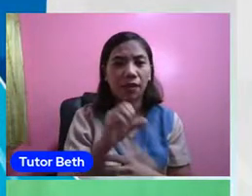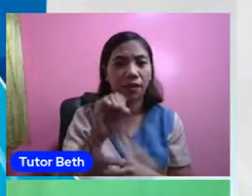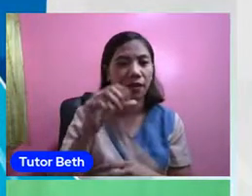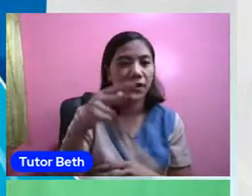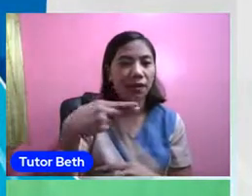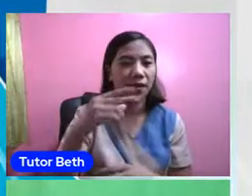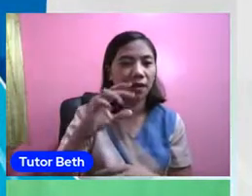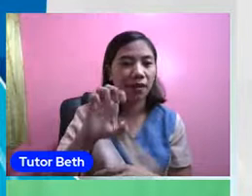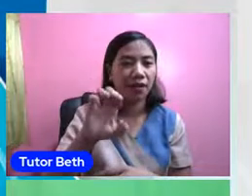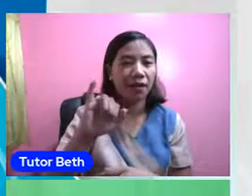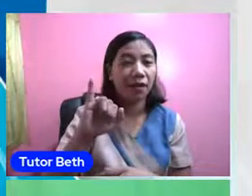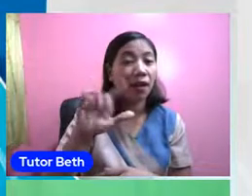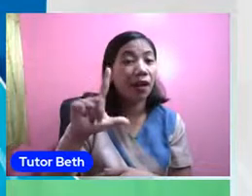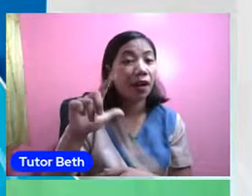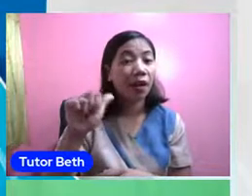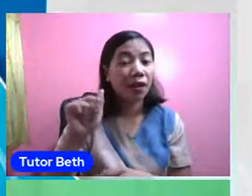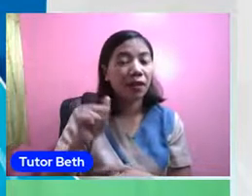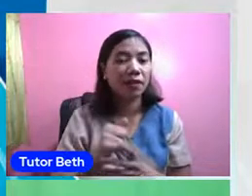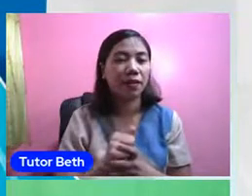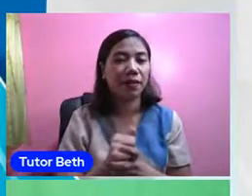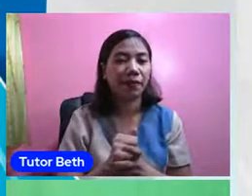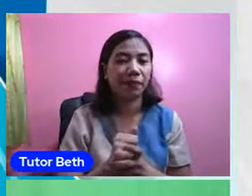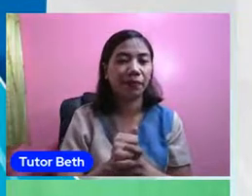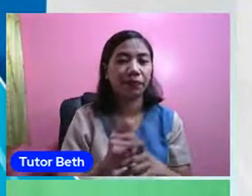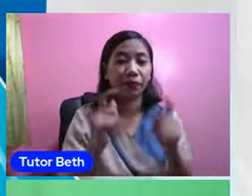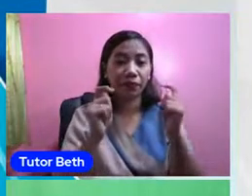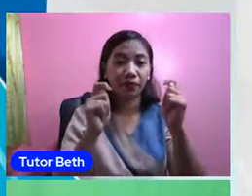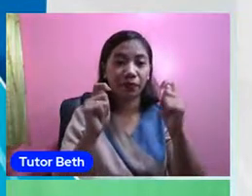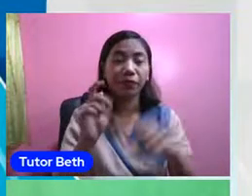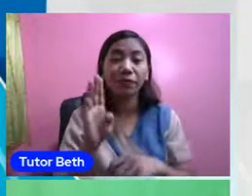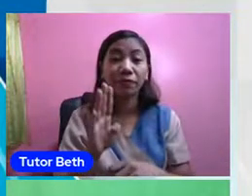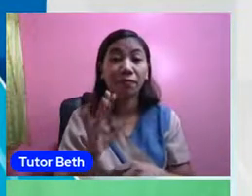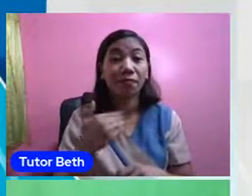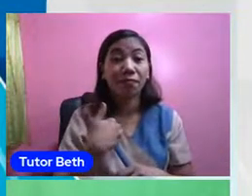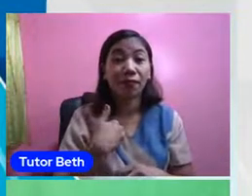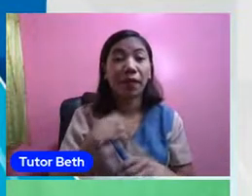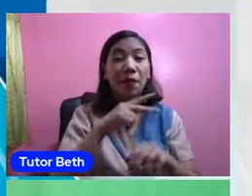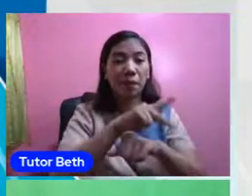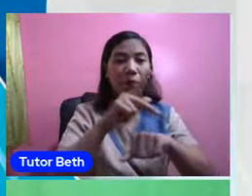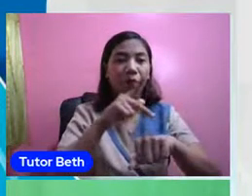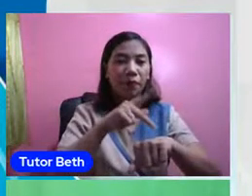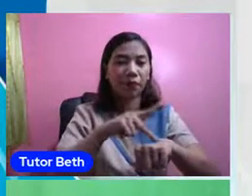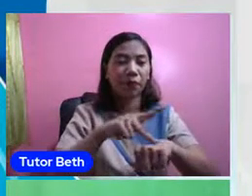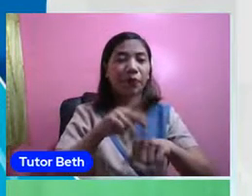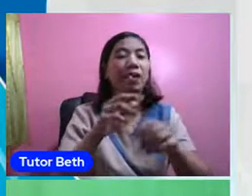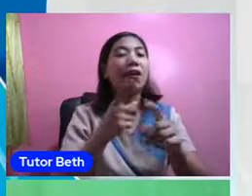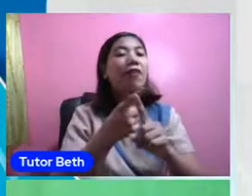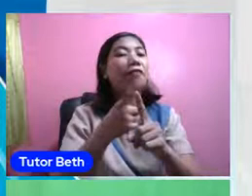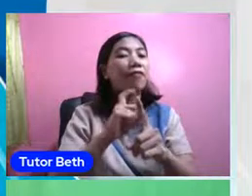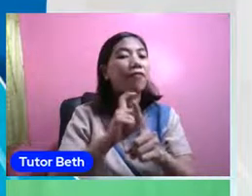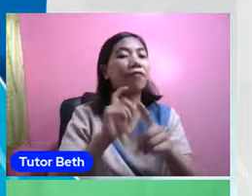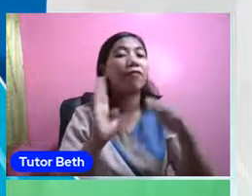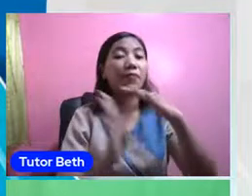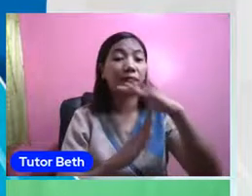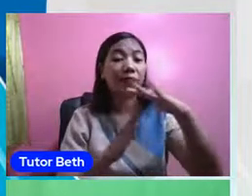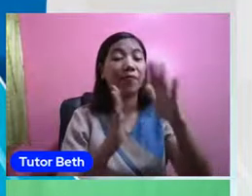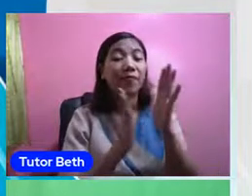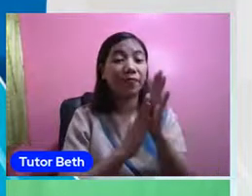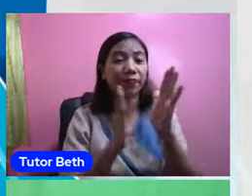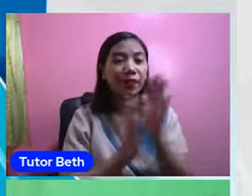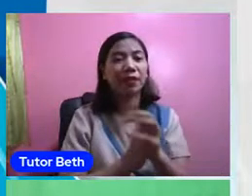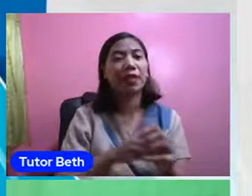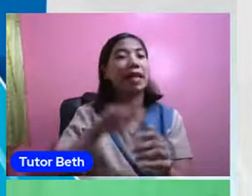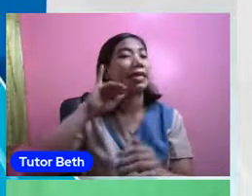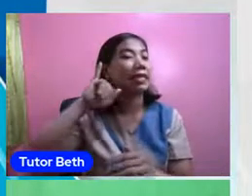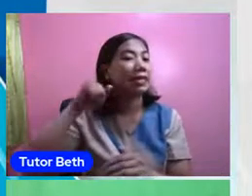butihing principal ni Jutor Beth from Batino Elementary School. Good morning po. Okay. Balik na